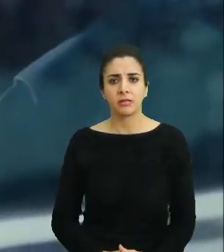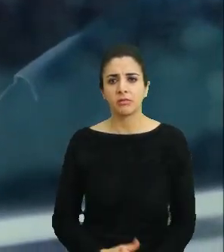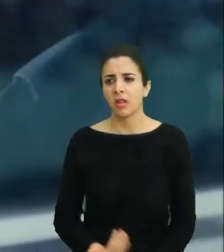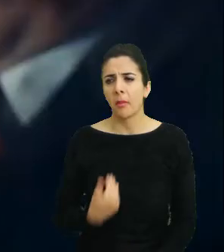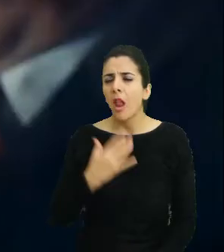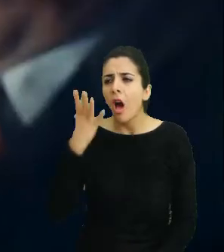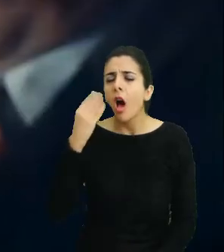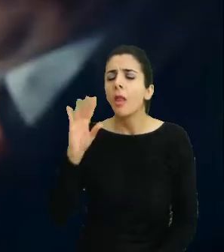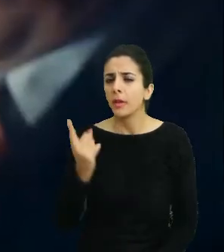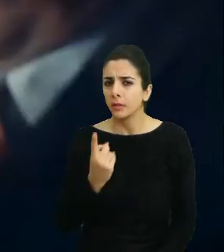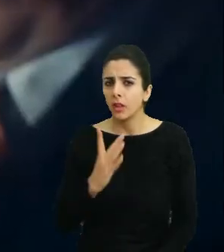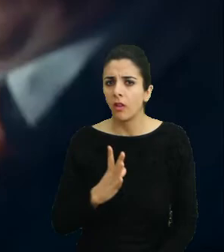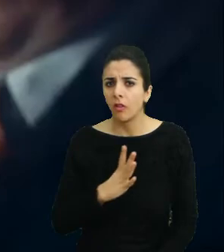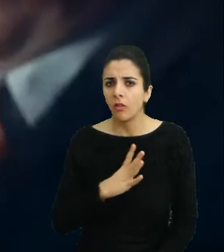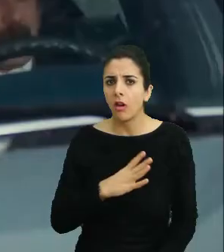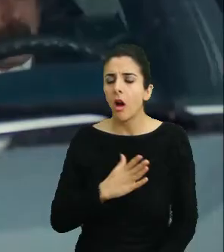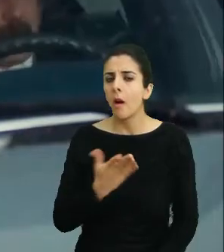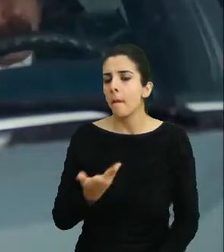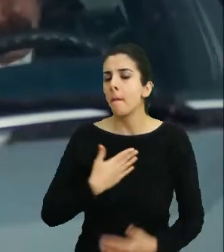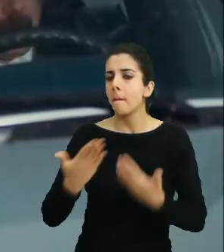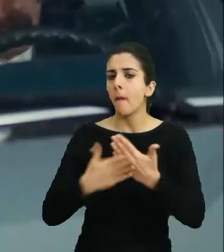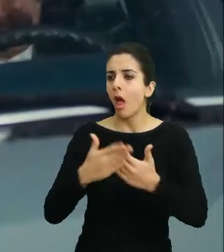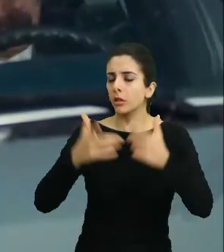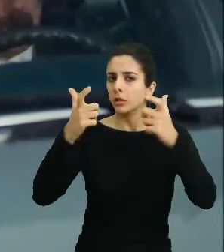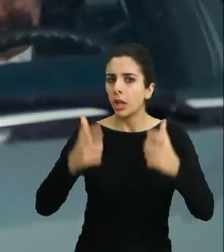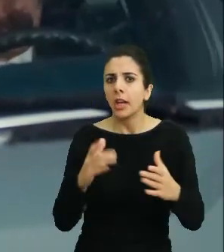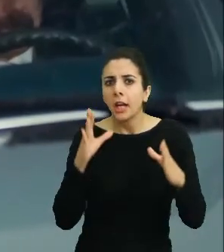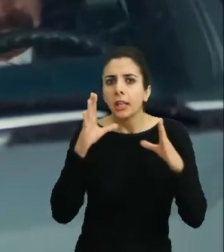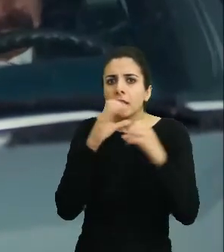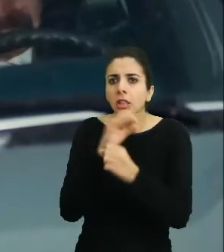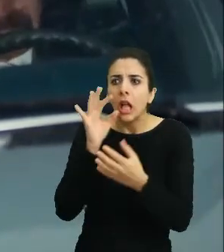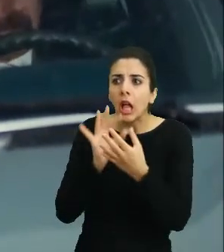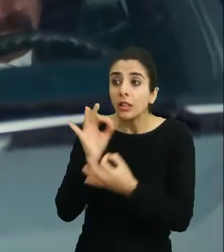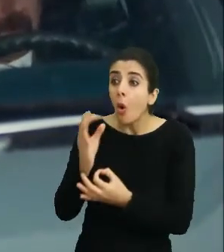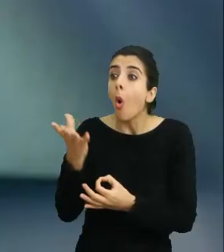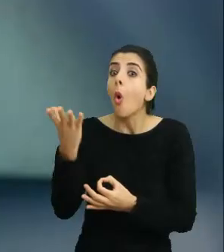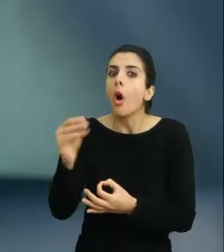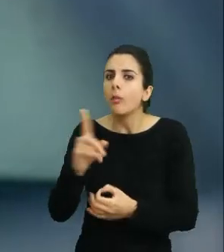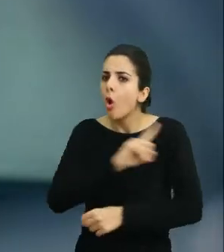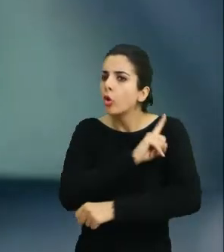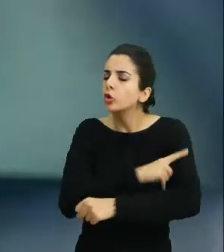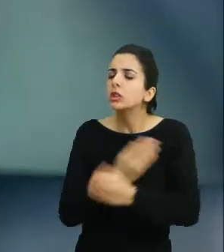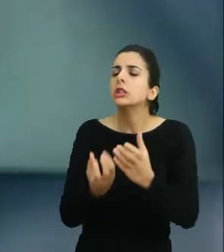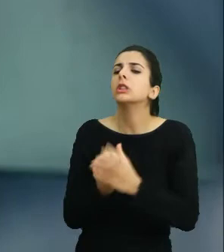Yani benim anlamadığım, Maraş gibi bir yerde Gizlibel bunları beslemese bunlar bu kadar güçlenemezdi.